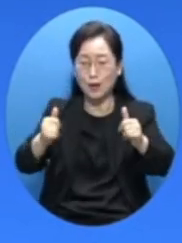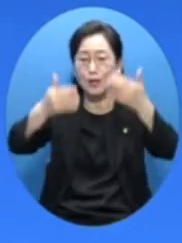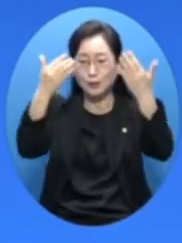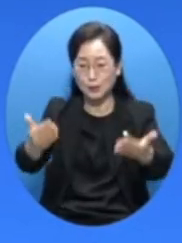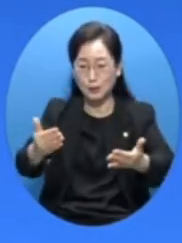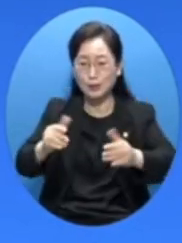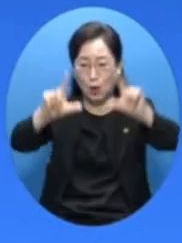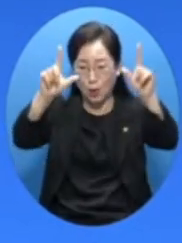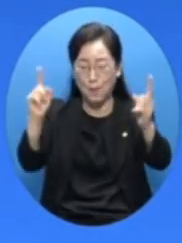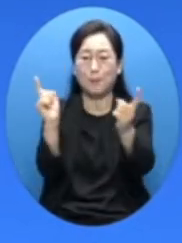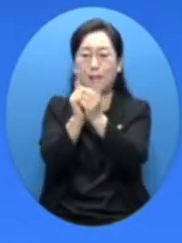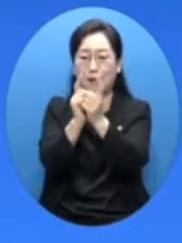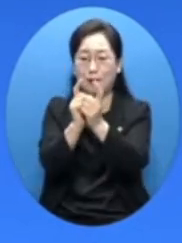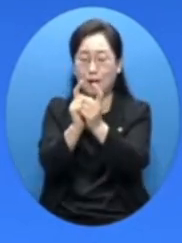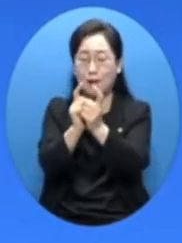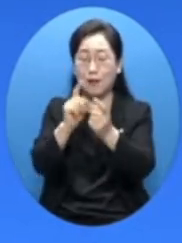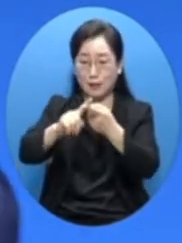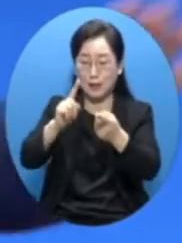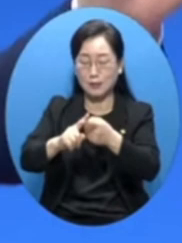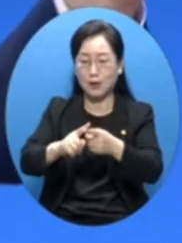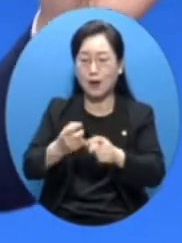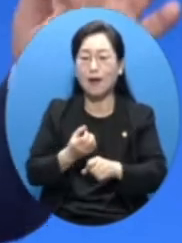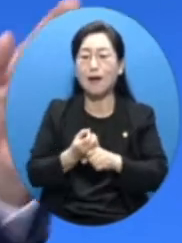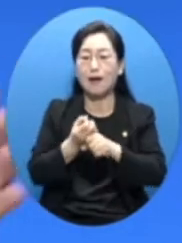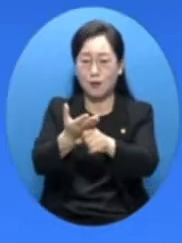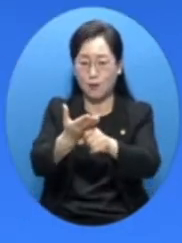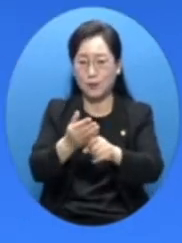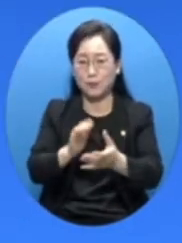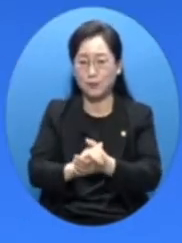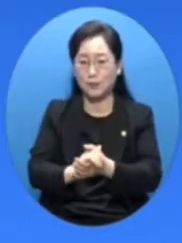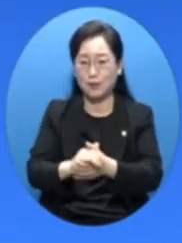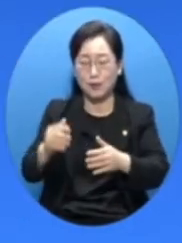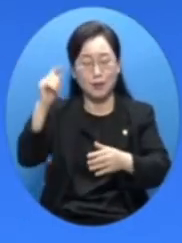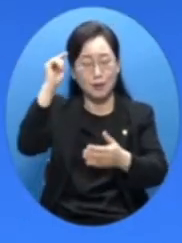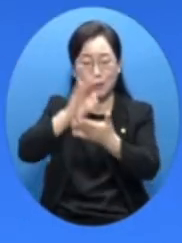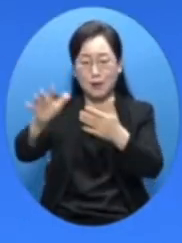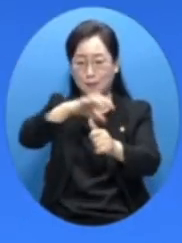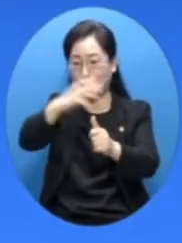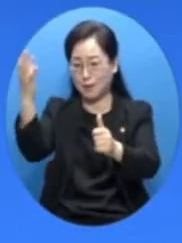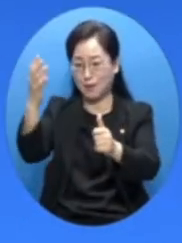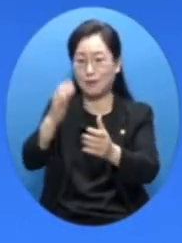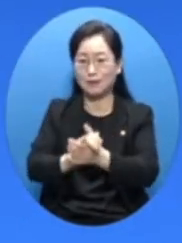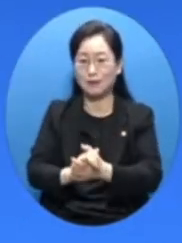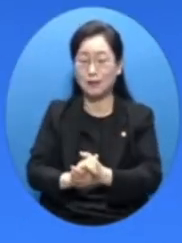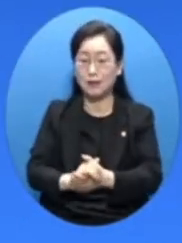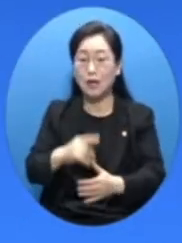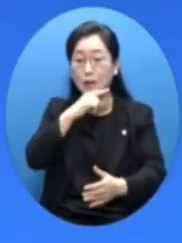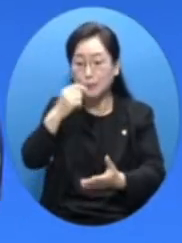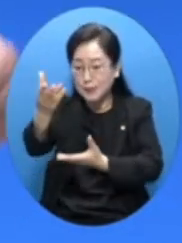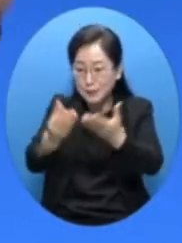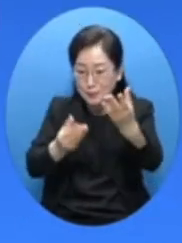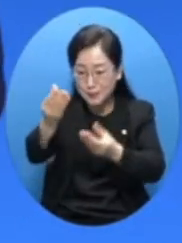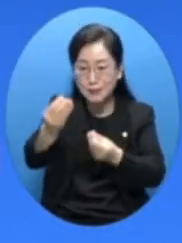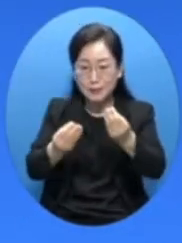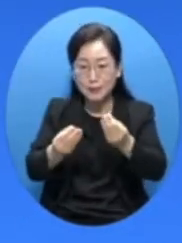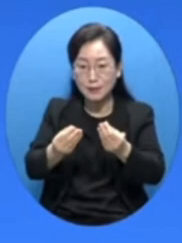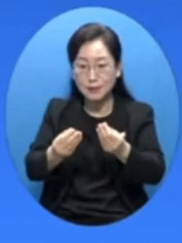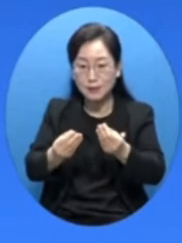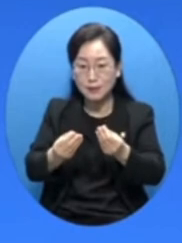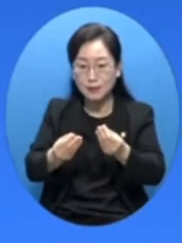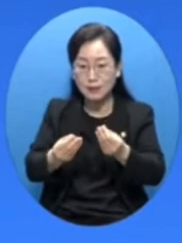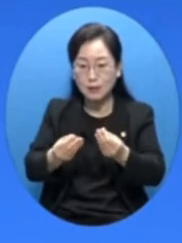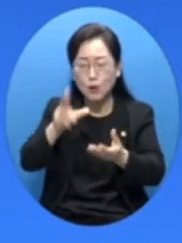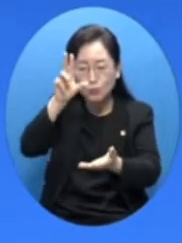되고, 그리고 모든 빚이 다 탕감받게 됩니다. 빚 때문에 자녀가